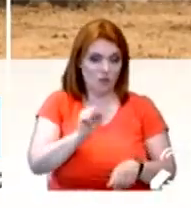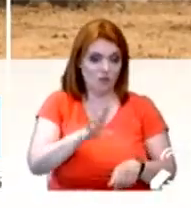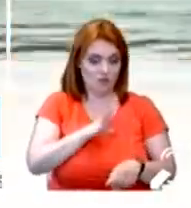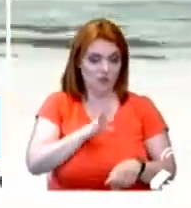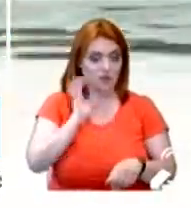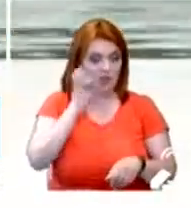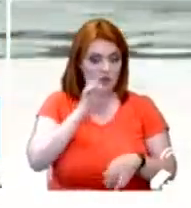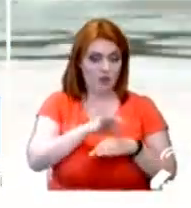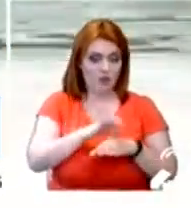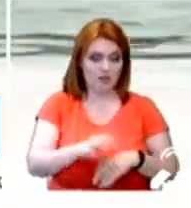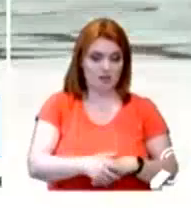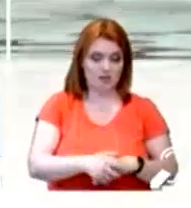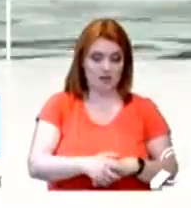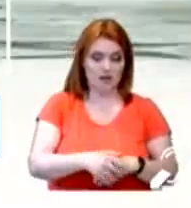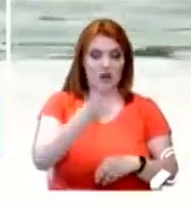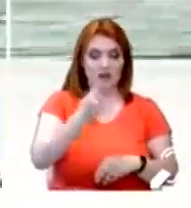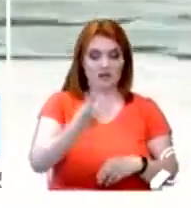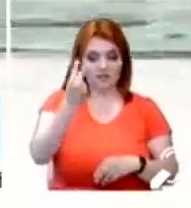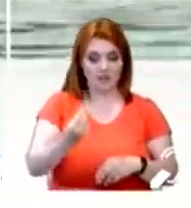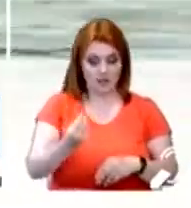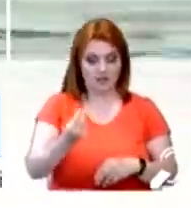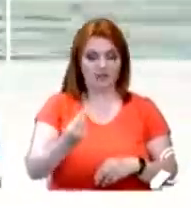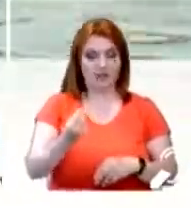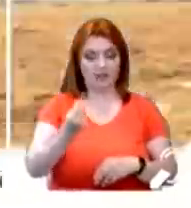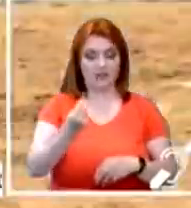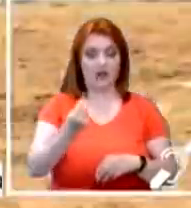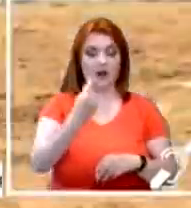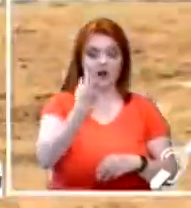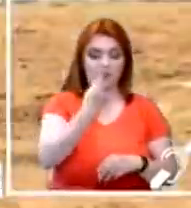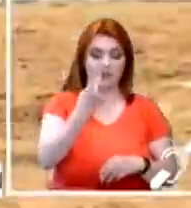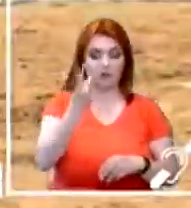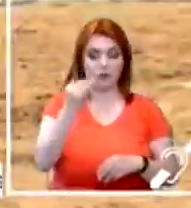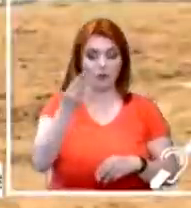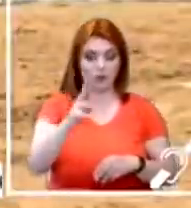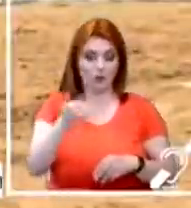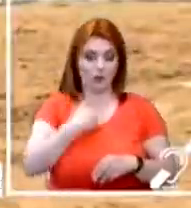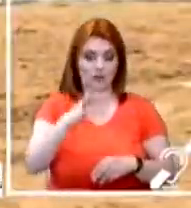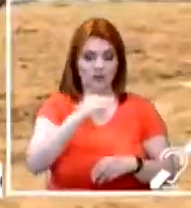libere pentru bugetari în contextul reuniunii Comunității Politice Europene.